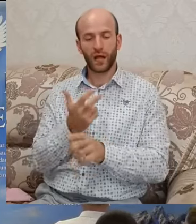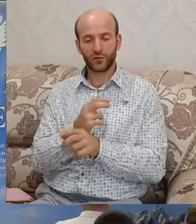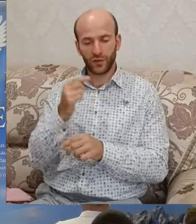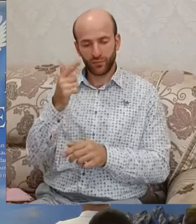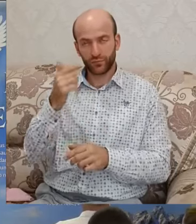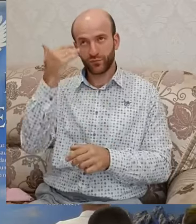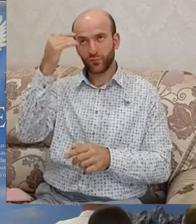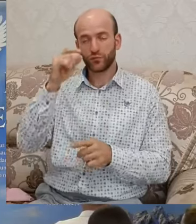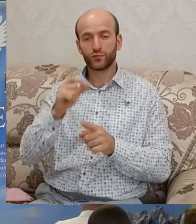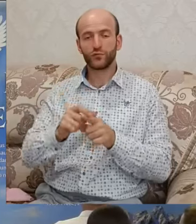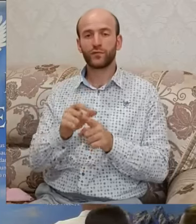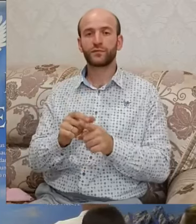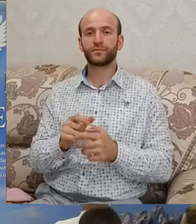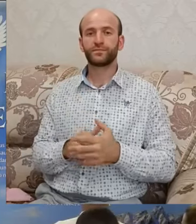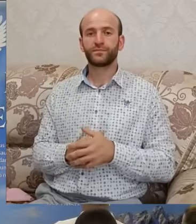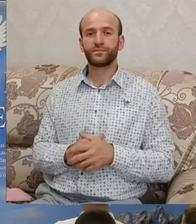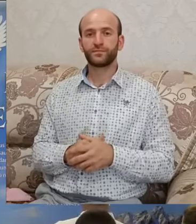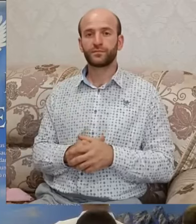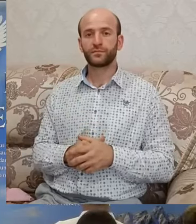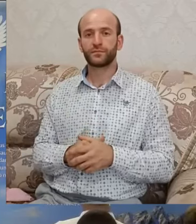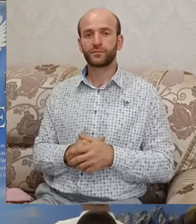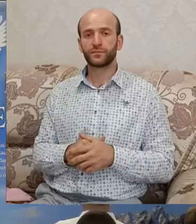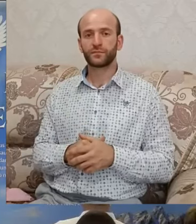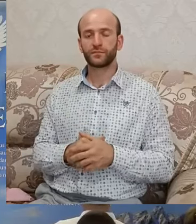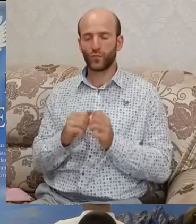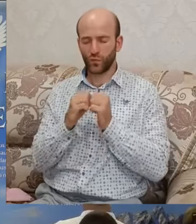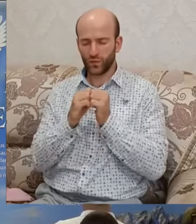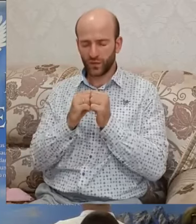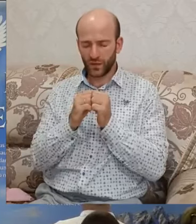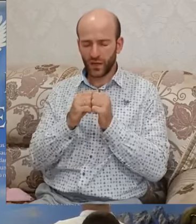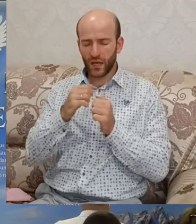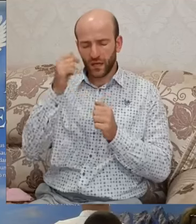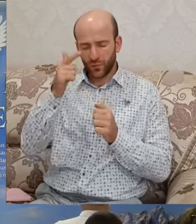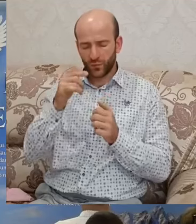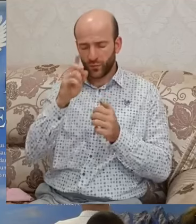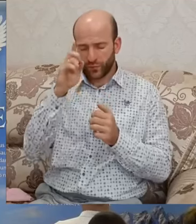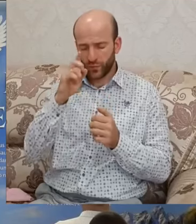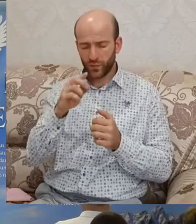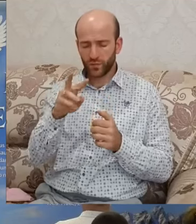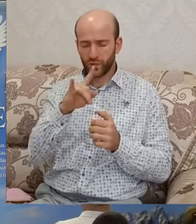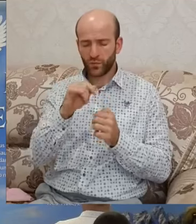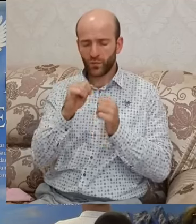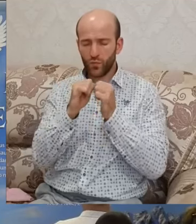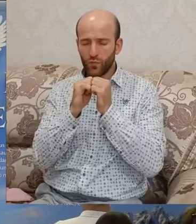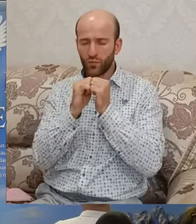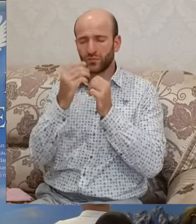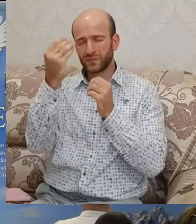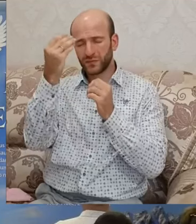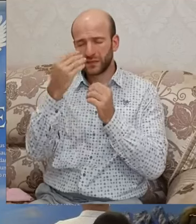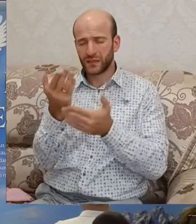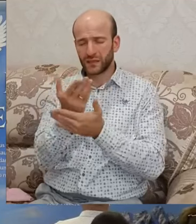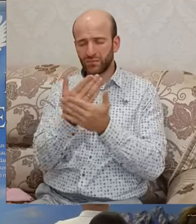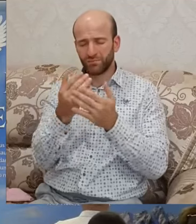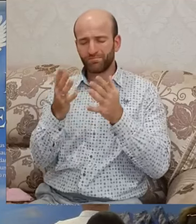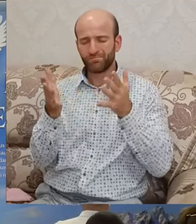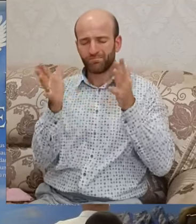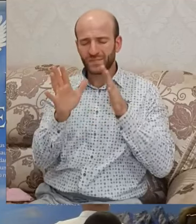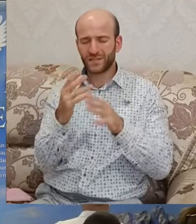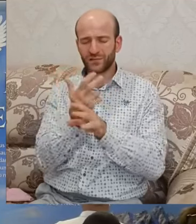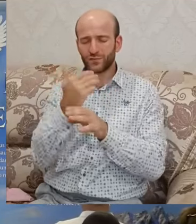слово. Viešpatie Dieve. Господи Боже. Mes prašom palaimink savo žodį. Мы просим благослови своё слово. Palaimink